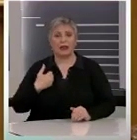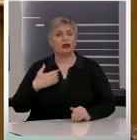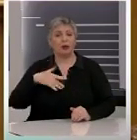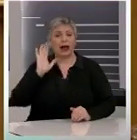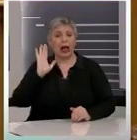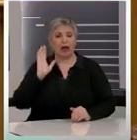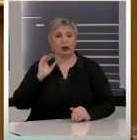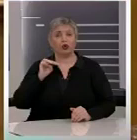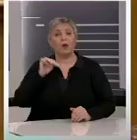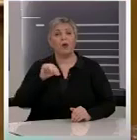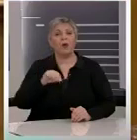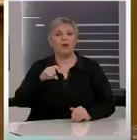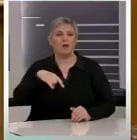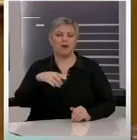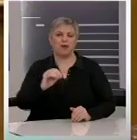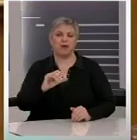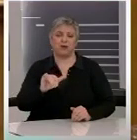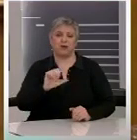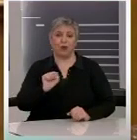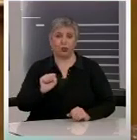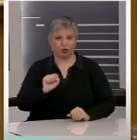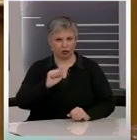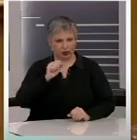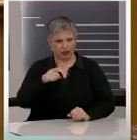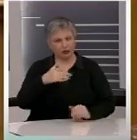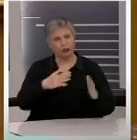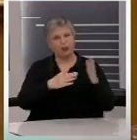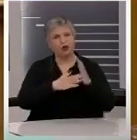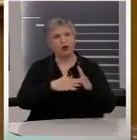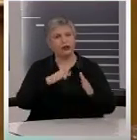πρεσβύτερος ονόμασε τον οικονομολόγο του Ρέιγκαν,